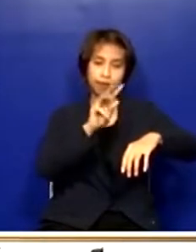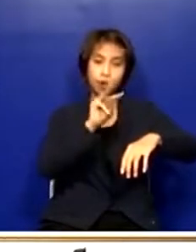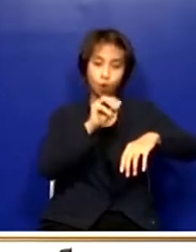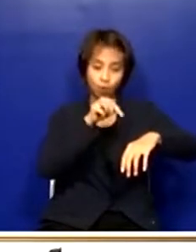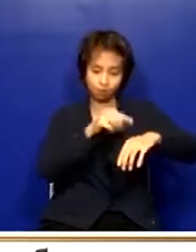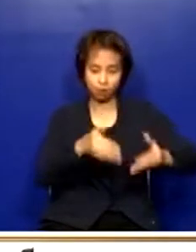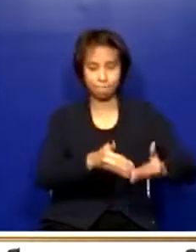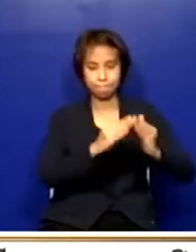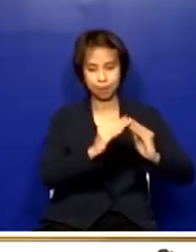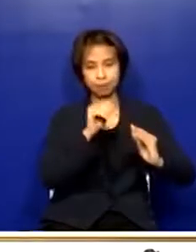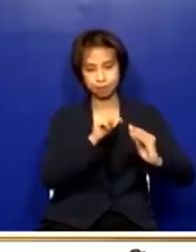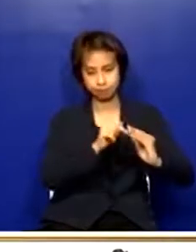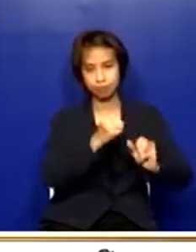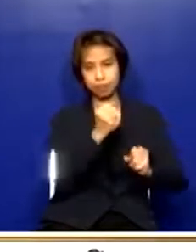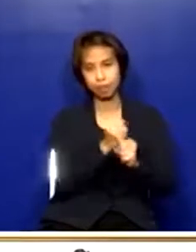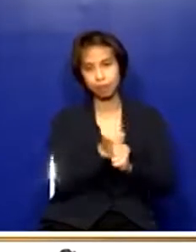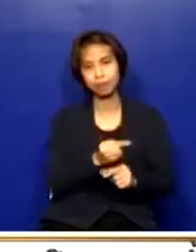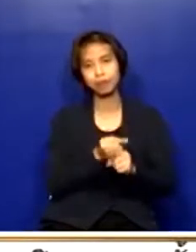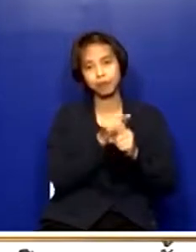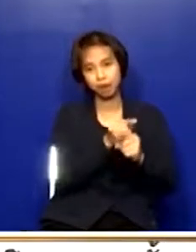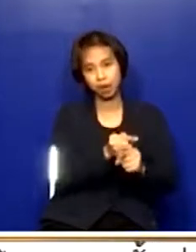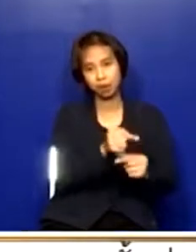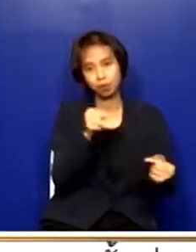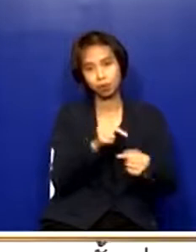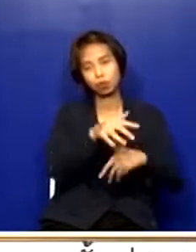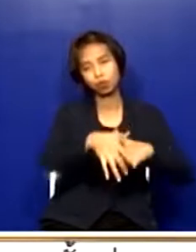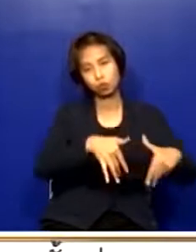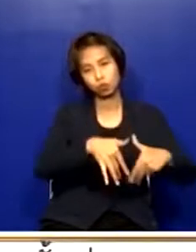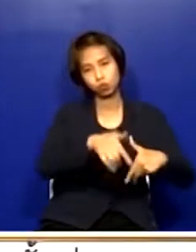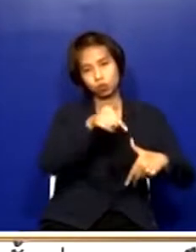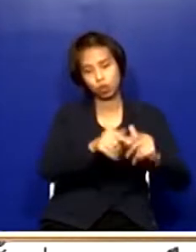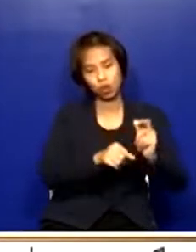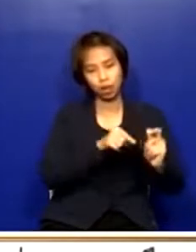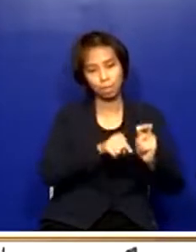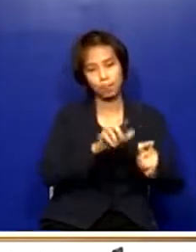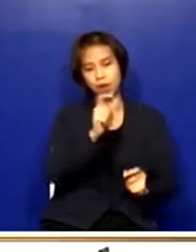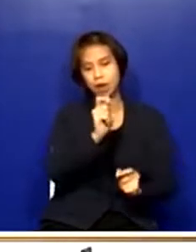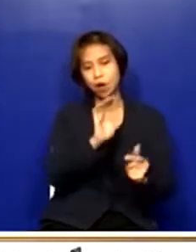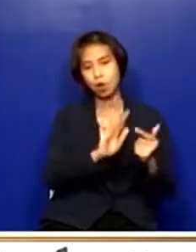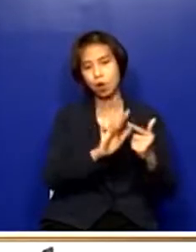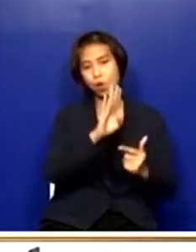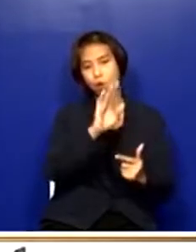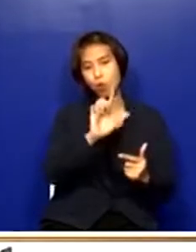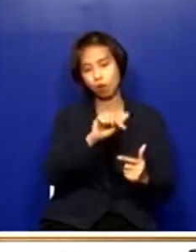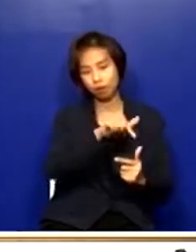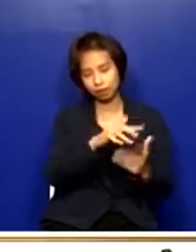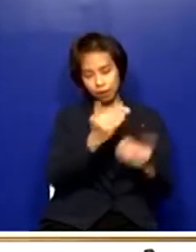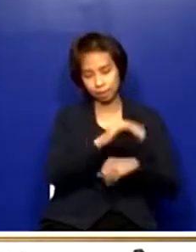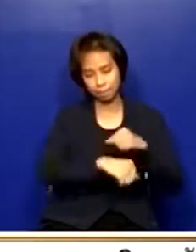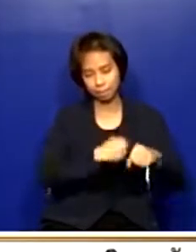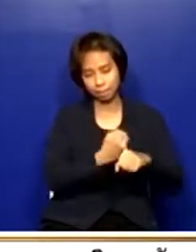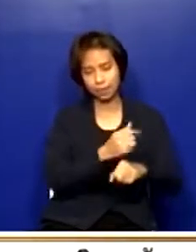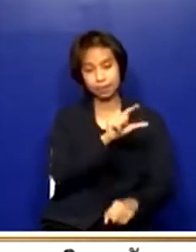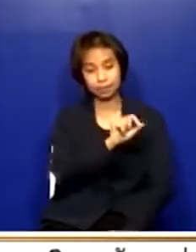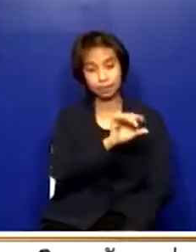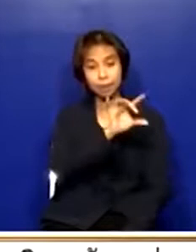นิคมสรางตนเองข้ที่อาภาโปรรัส พุษศักราศ พุ 28 คร